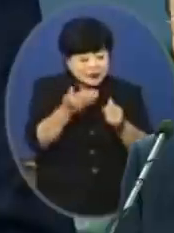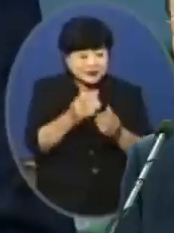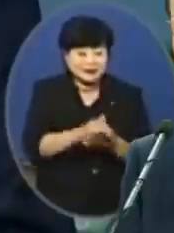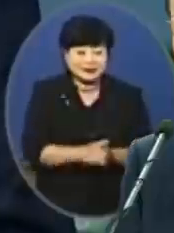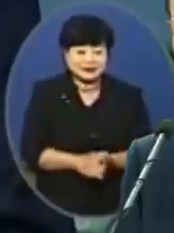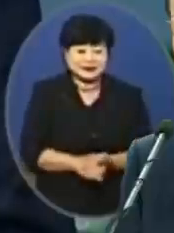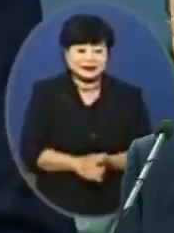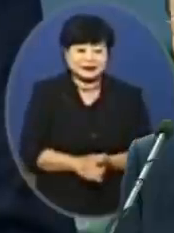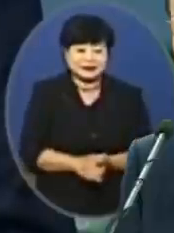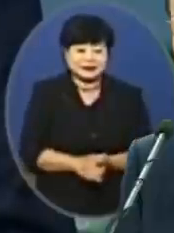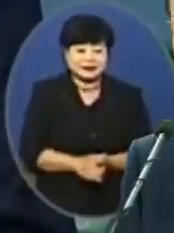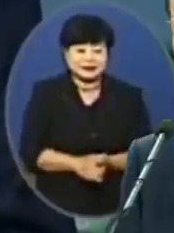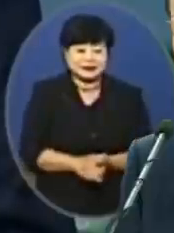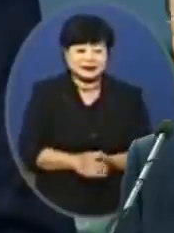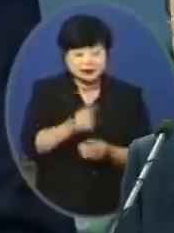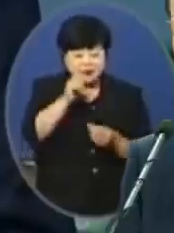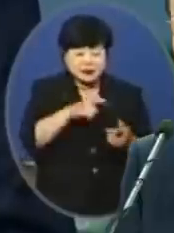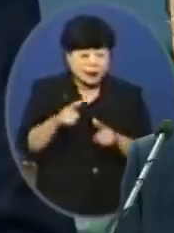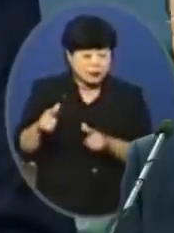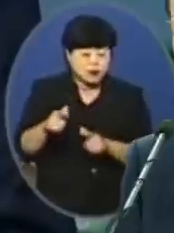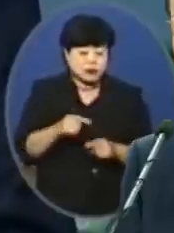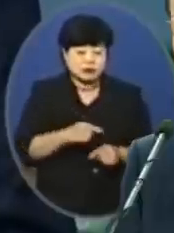하나님께서는 천지와 만물을 다